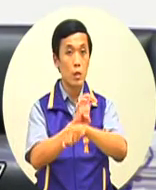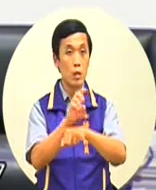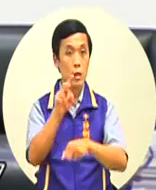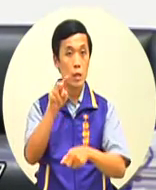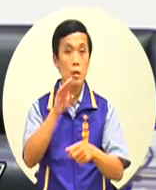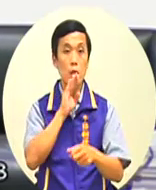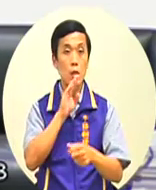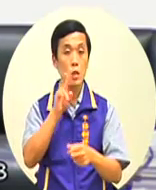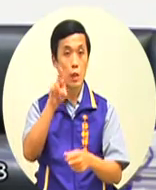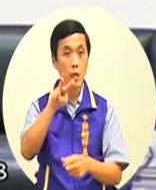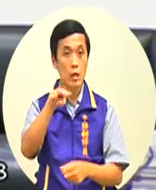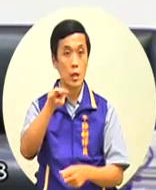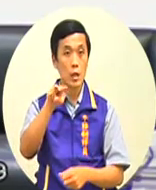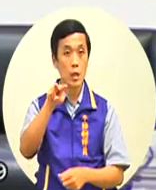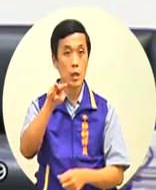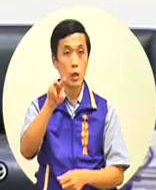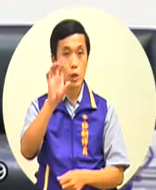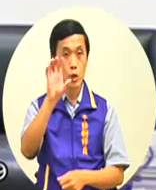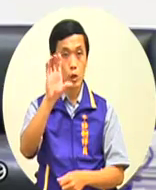2093个小时。